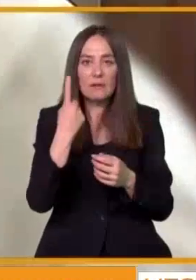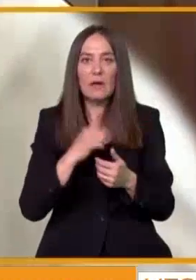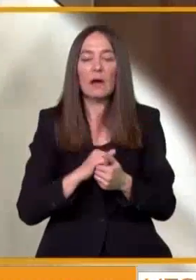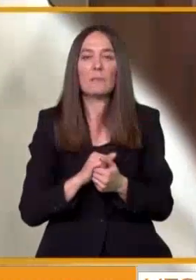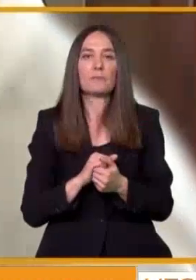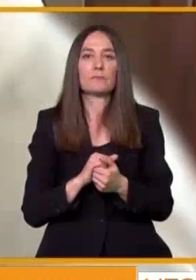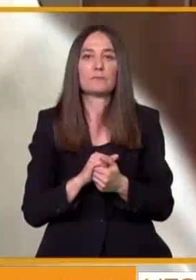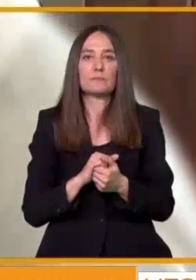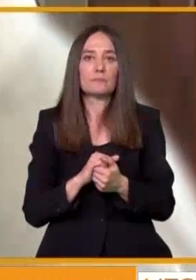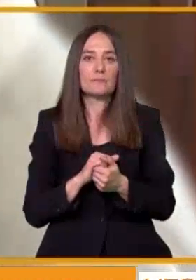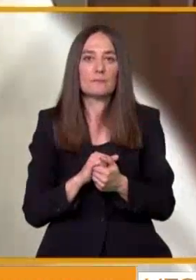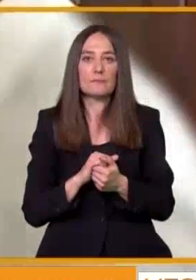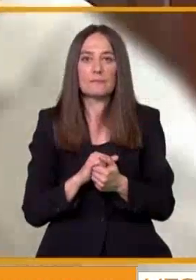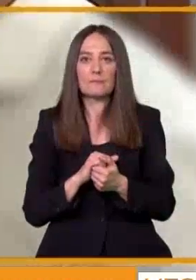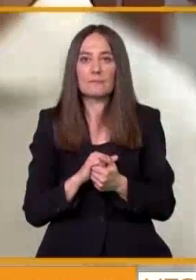608,3 milijardi dinara.